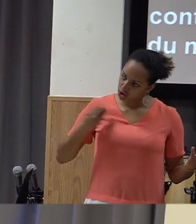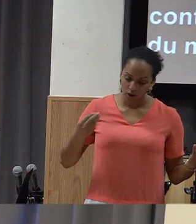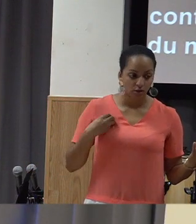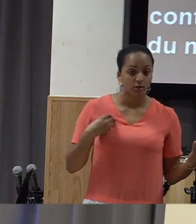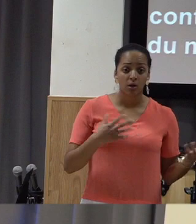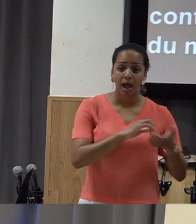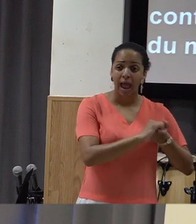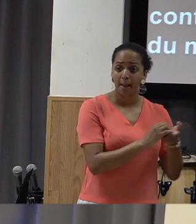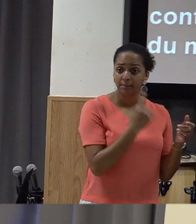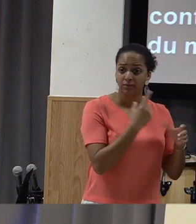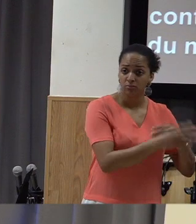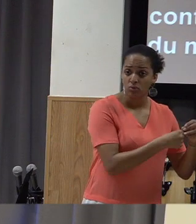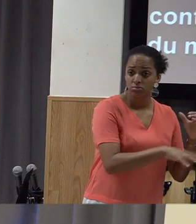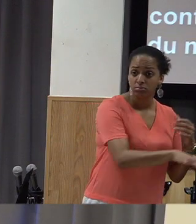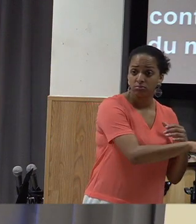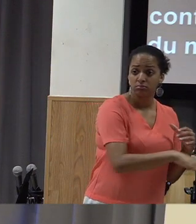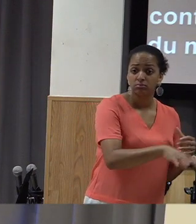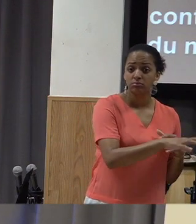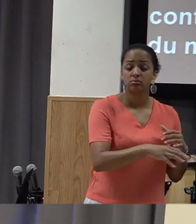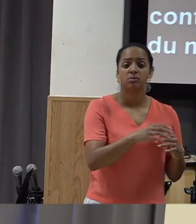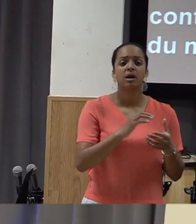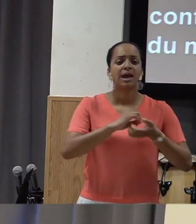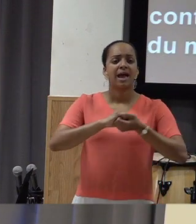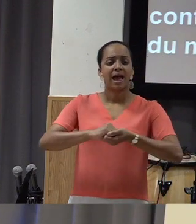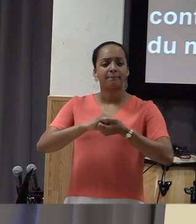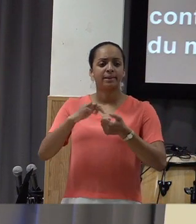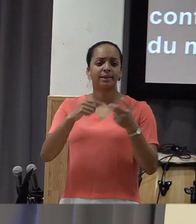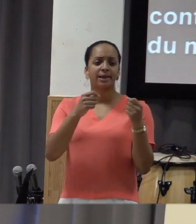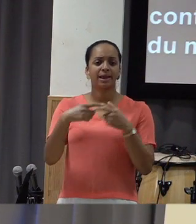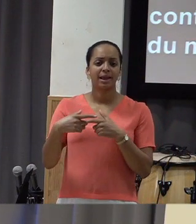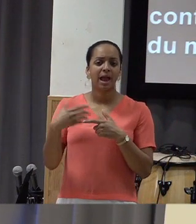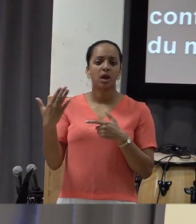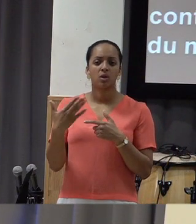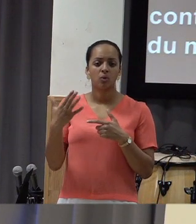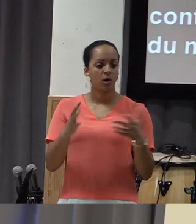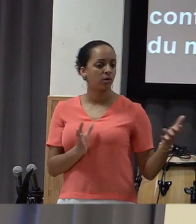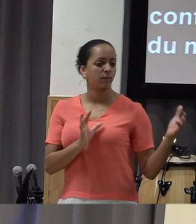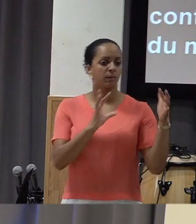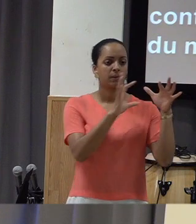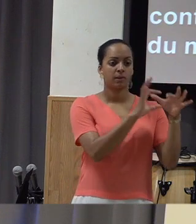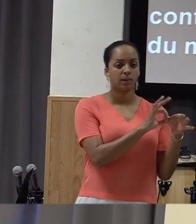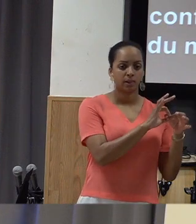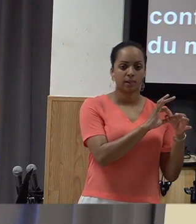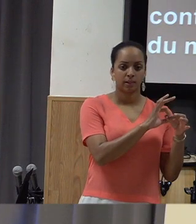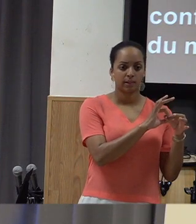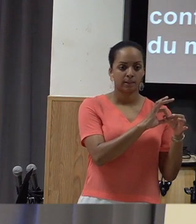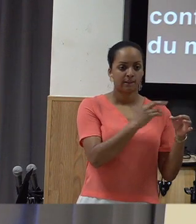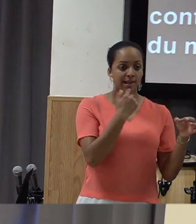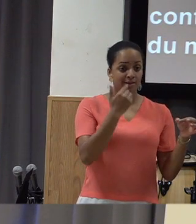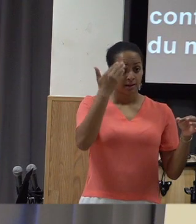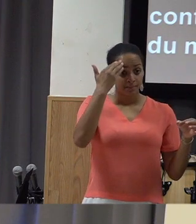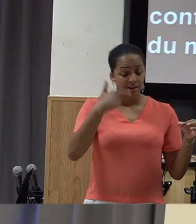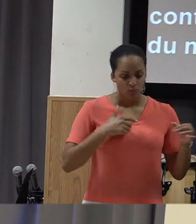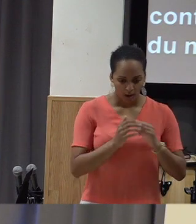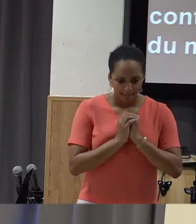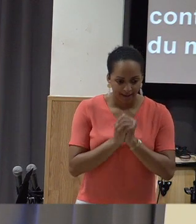d'après le grec, le mot ami signifie associé, compagnon et allié. Ainsi, celui qui prie en étant associé